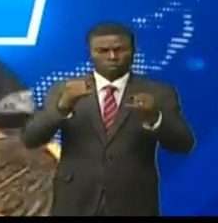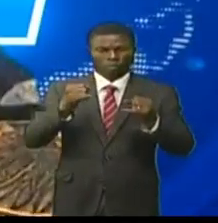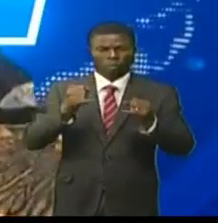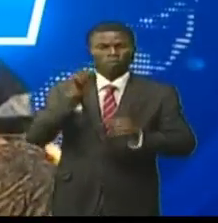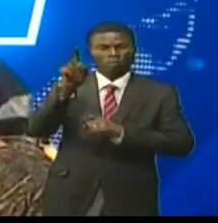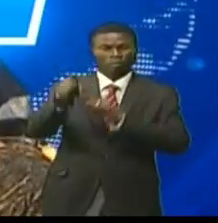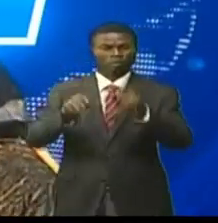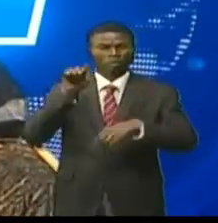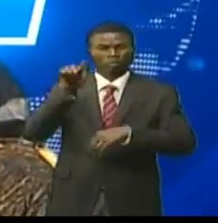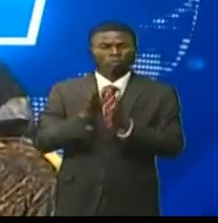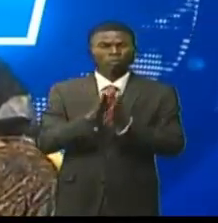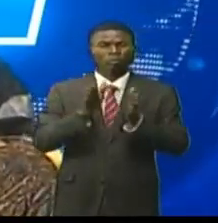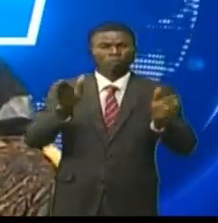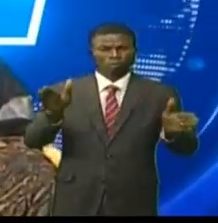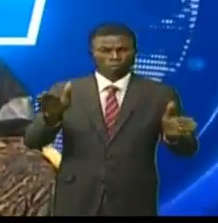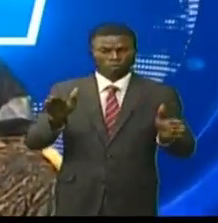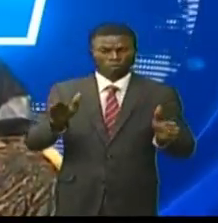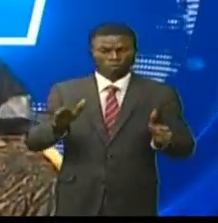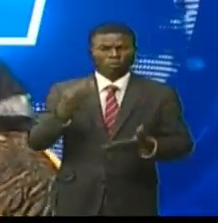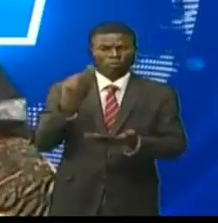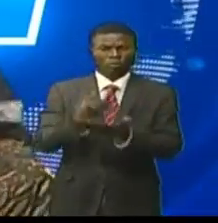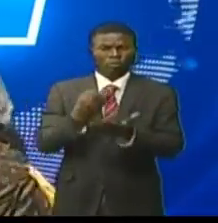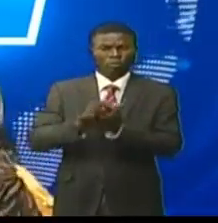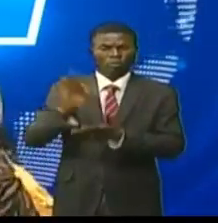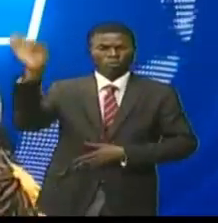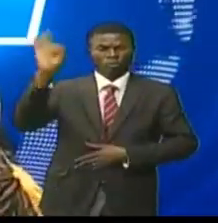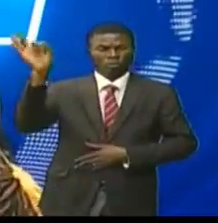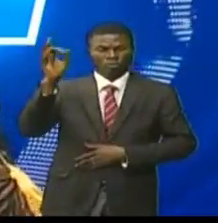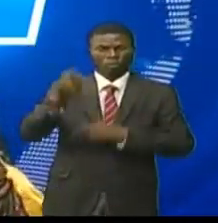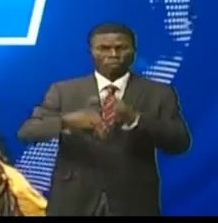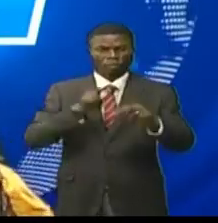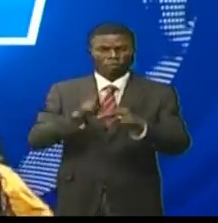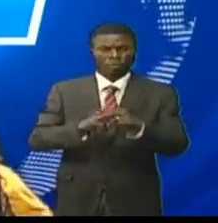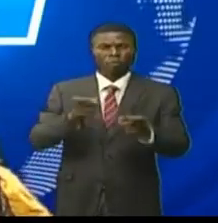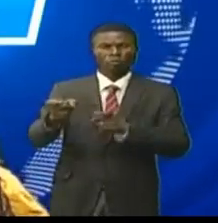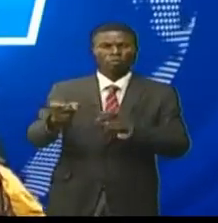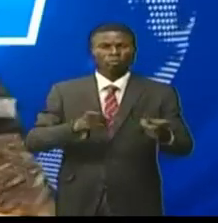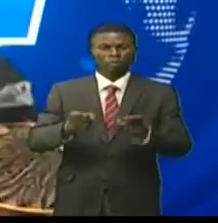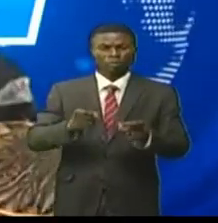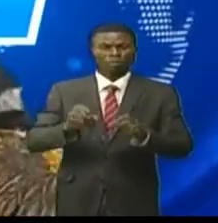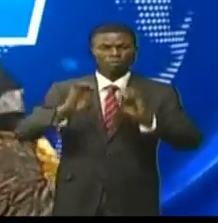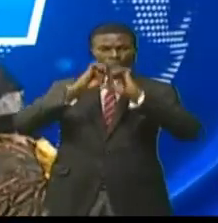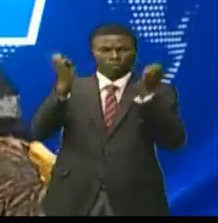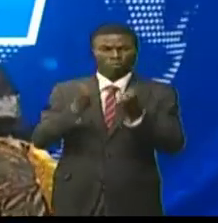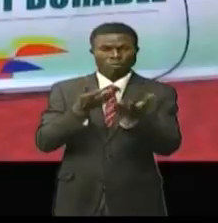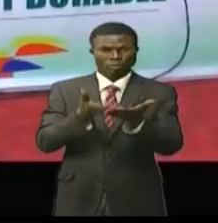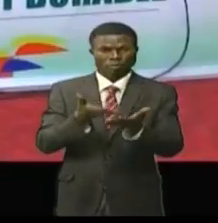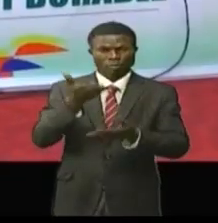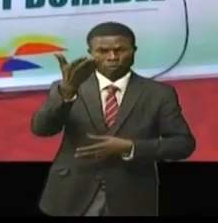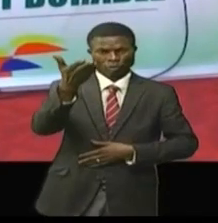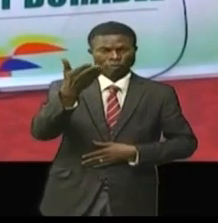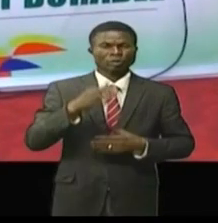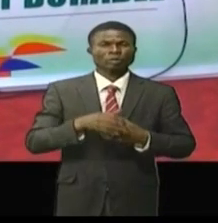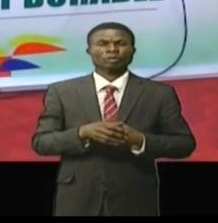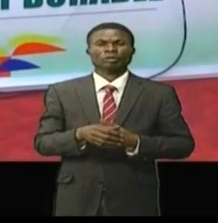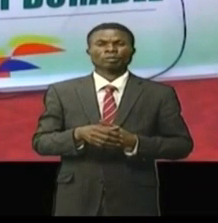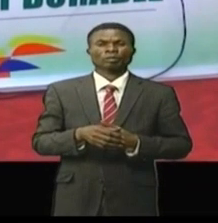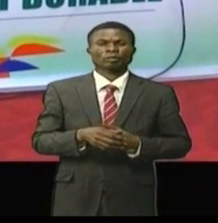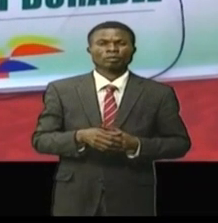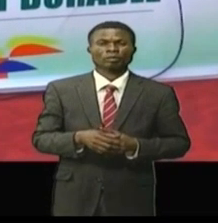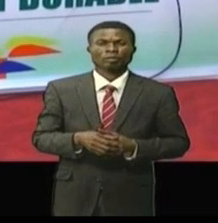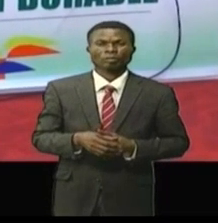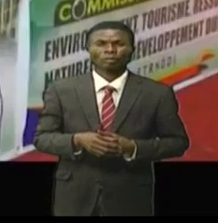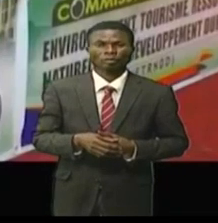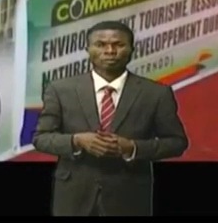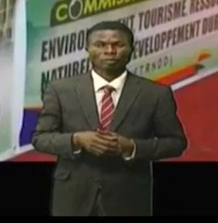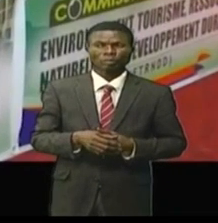l'audition du directeur général du Fonds forestier national sur la gestion de cette entreprise. Commission Environnement, Tourisme,